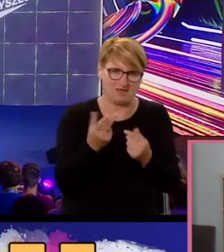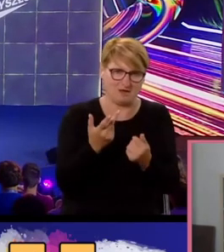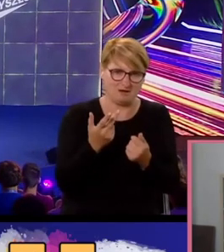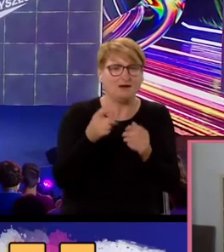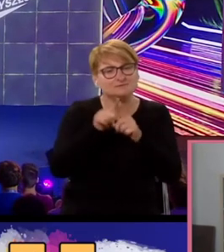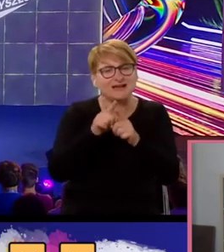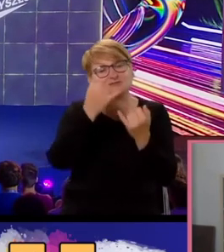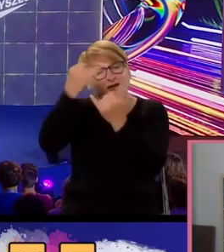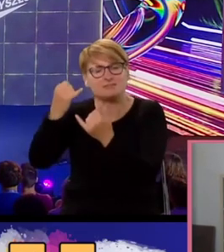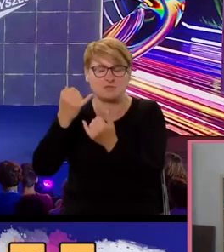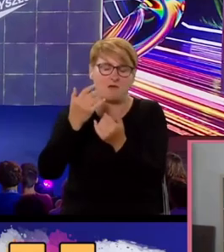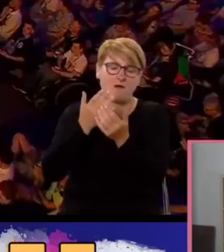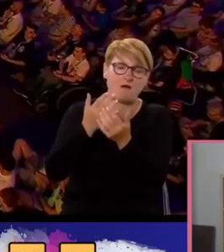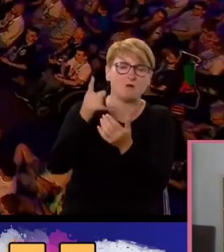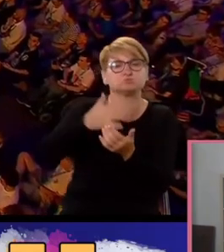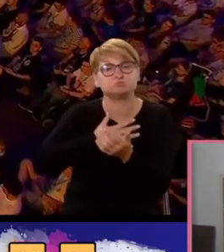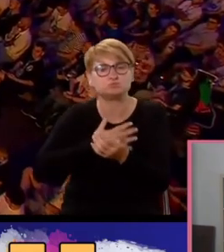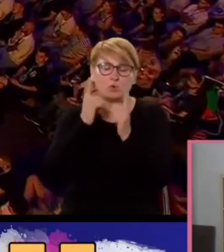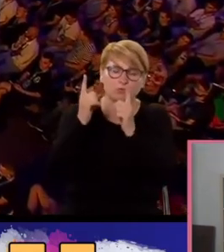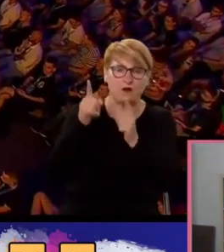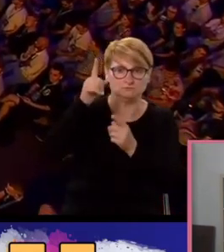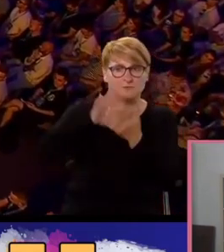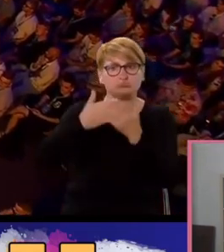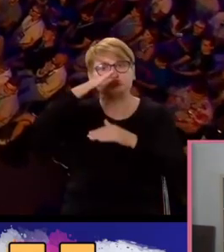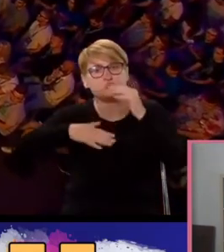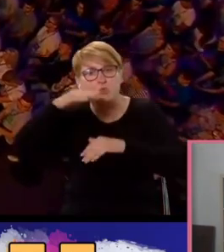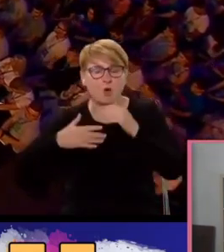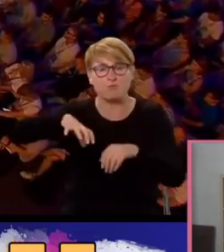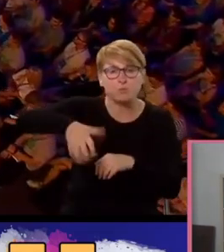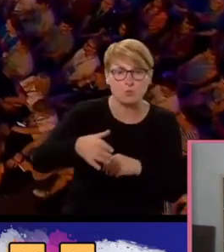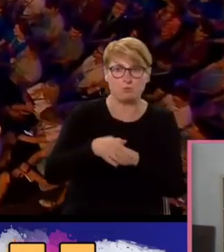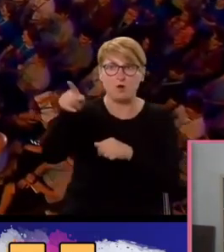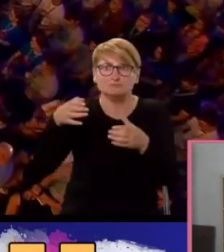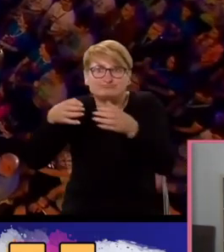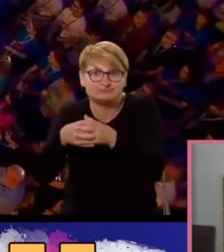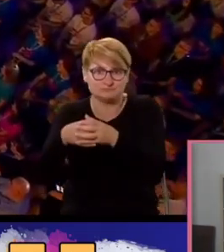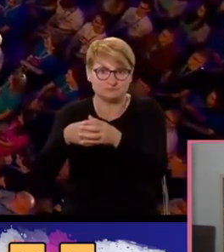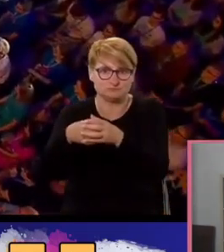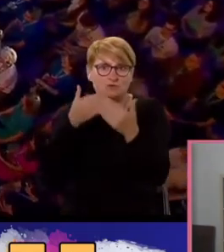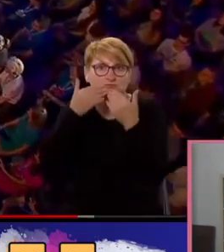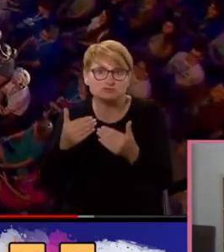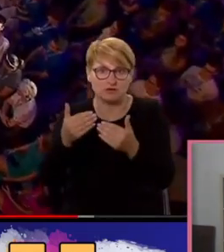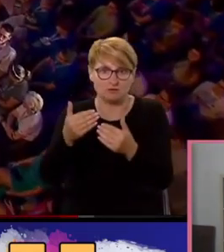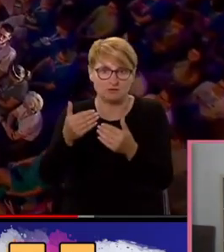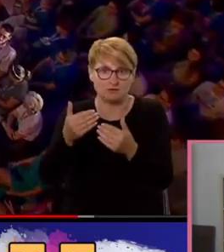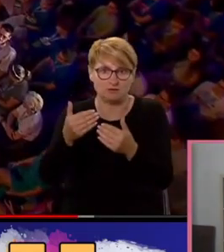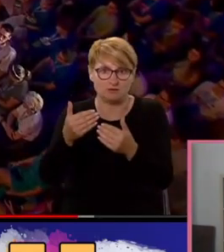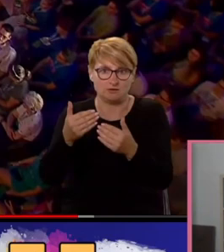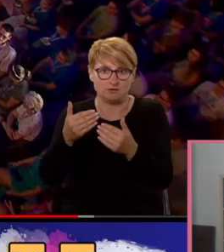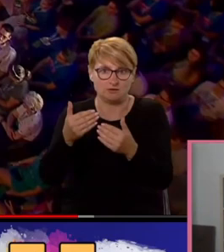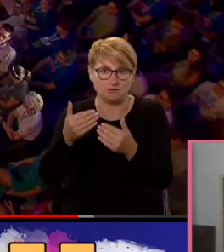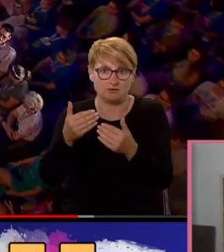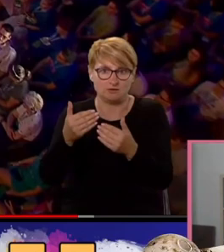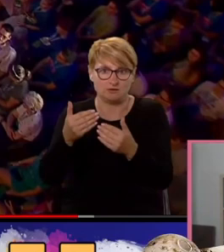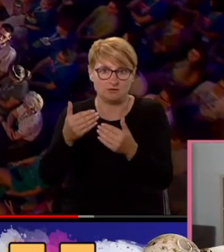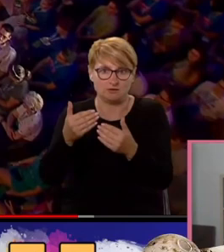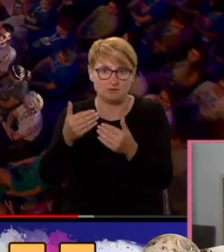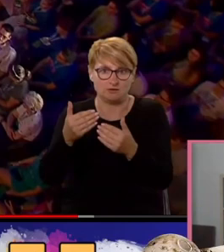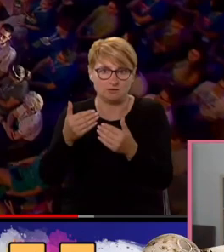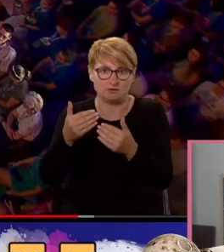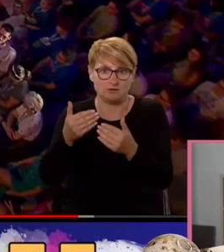Totemiści wierzą, że ludzie są, jakby budują grupy, czy mają poczucie wspólnoty z ludźmi, czy istotami. Kurwa,